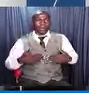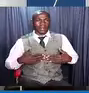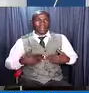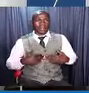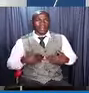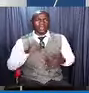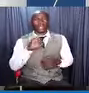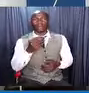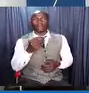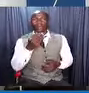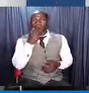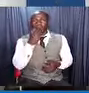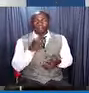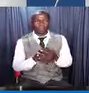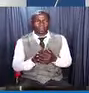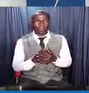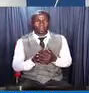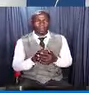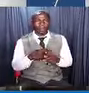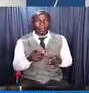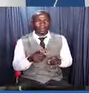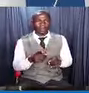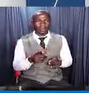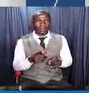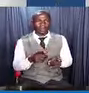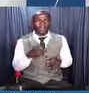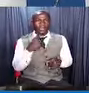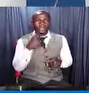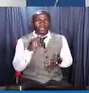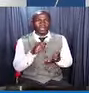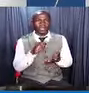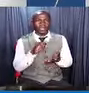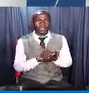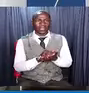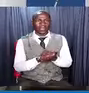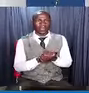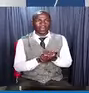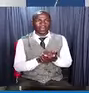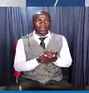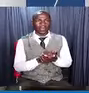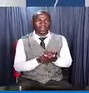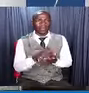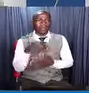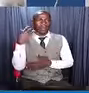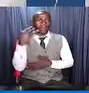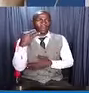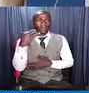of the body. Ni chakula. Is food. Lakini but akasema naomba. He said I'm asking. Pastor atakaye kuja angaa nisaidie. Namwambia